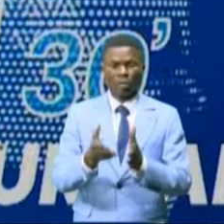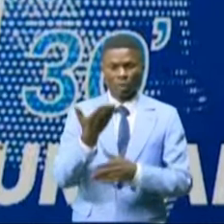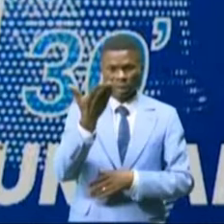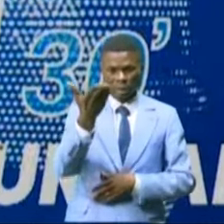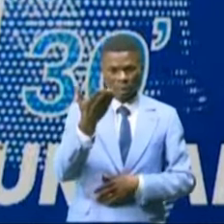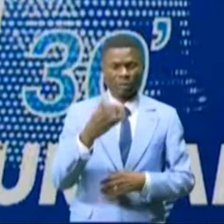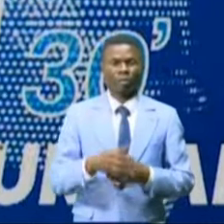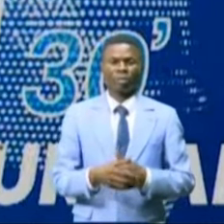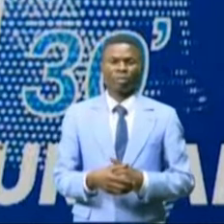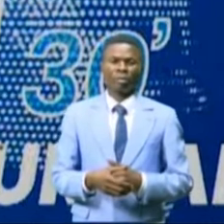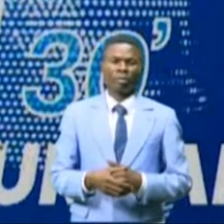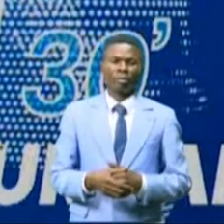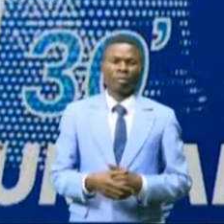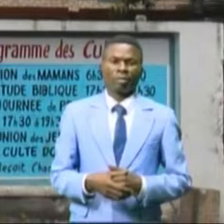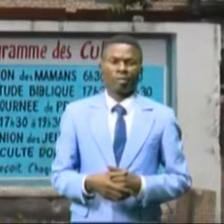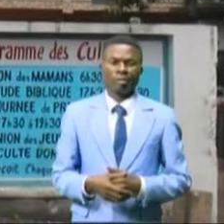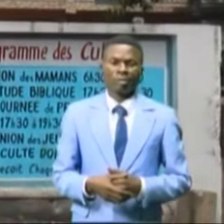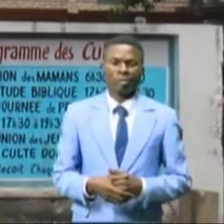reportage.